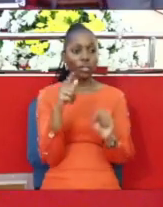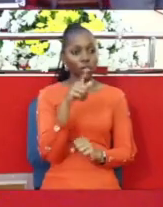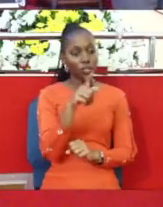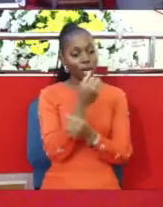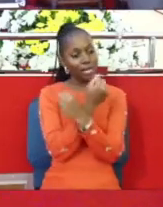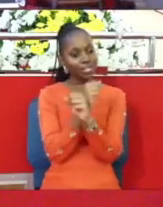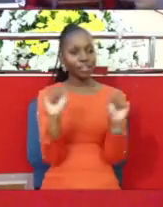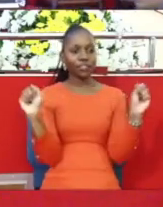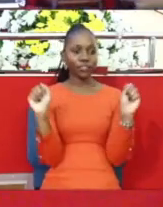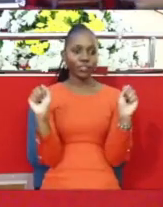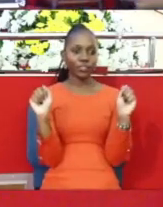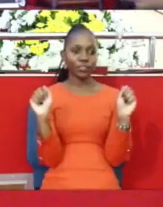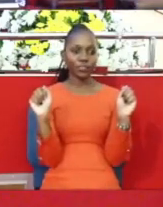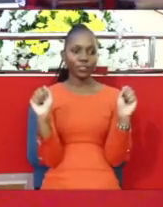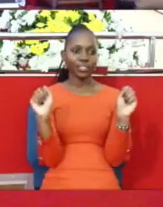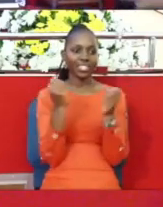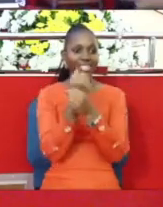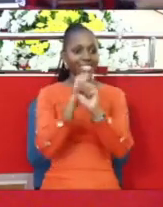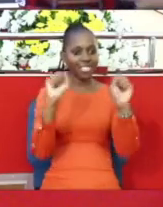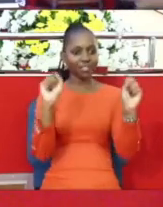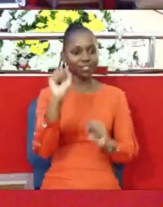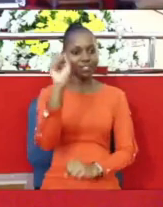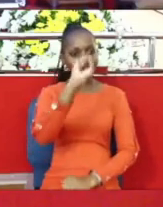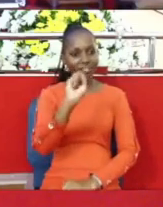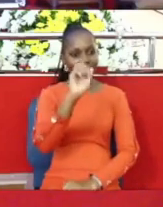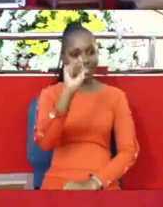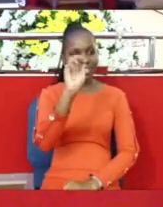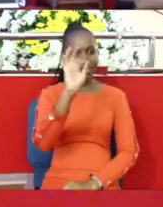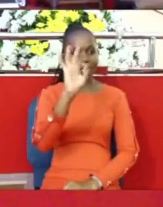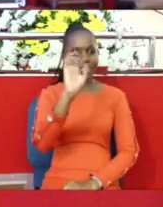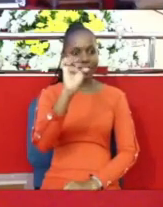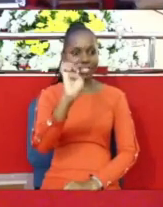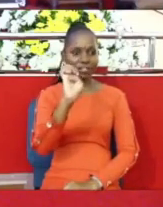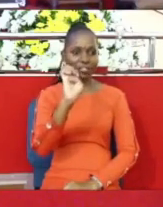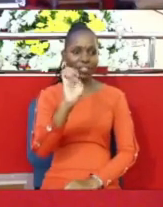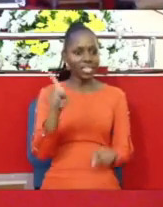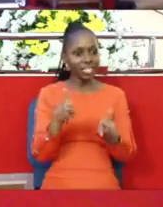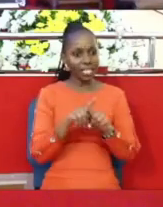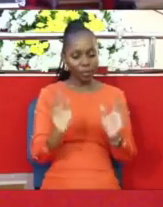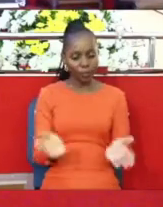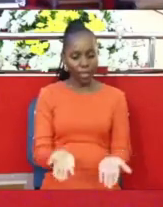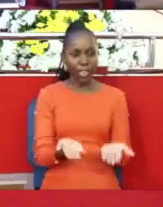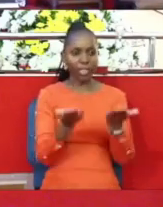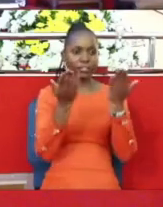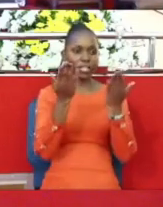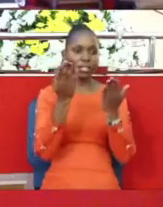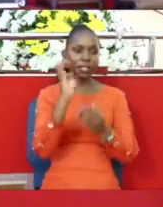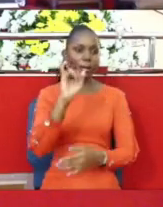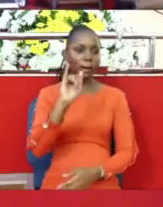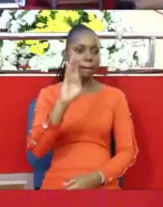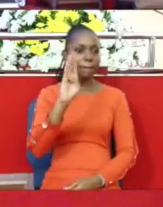I'm saying I'm safe. Niko na usalama. Niko na usalama. Aha. But I'm also elevated. Lakini pia nimeinuliwa.